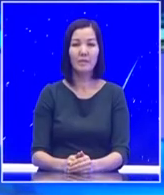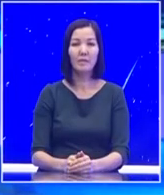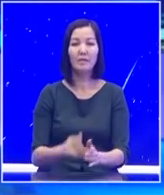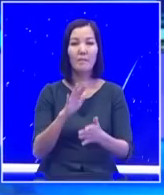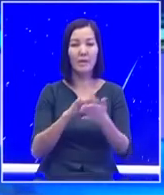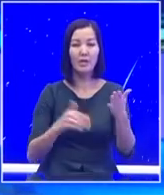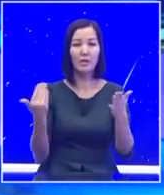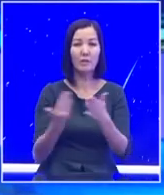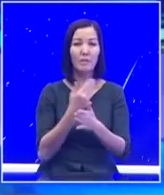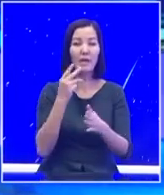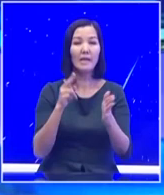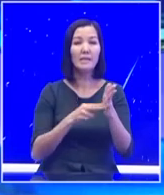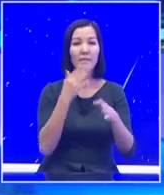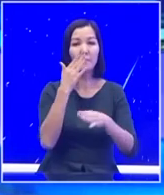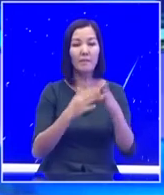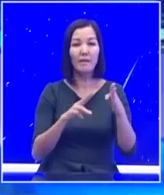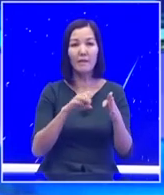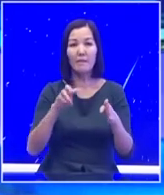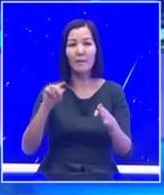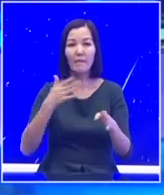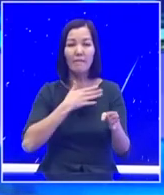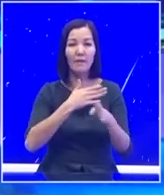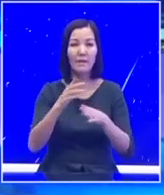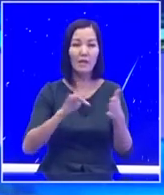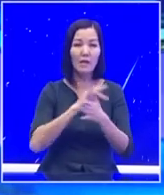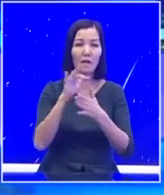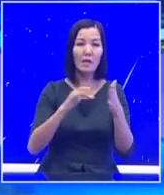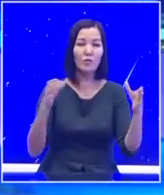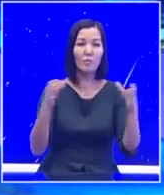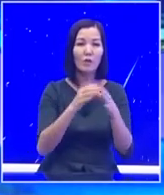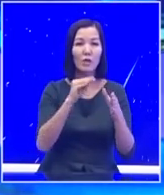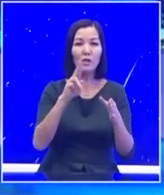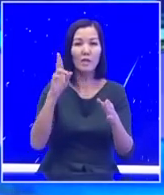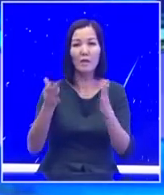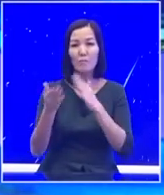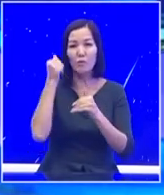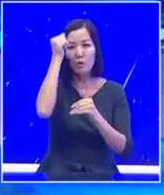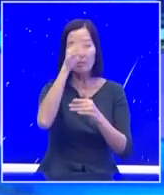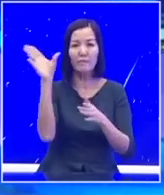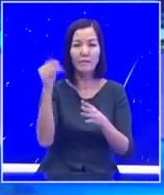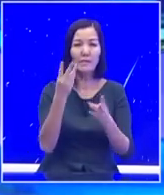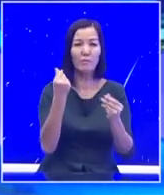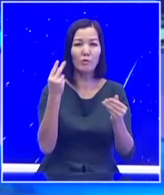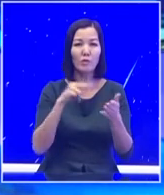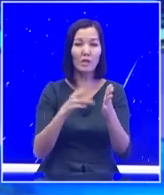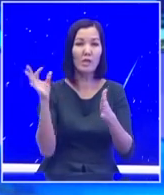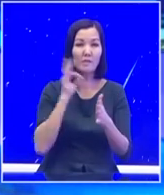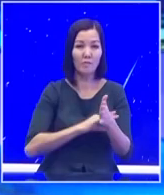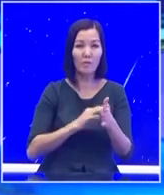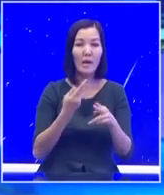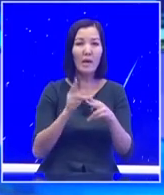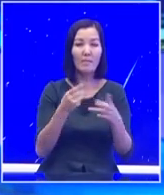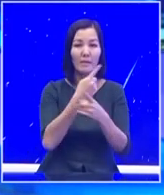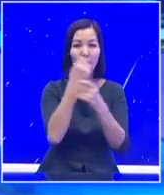Продолжаем выпуск. 7,5 миллиардов тенге выделено городскому отделу ЖКХ в прошлом году. Все бюджетные средства освоены. Об